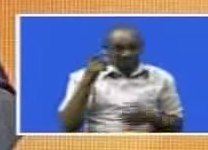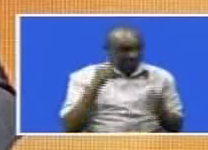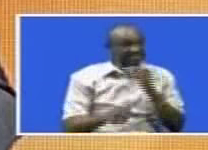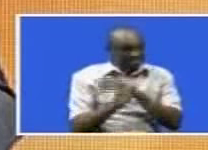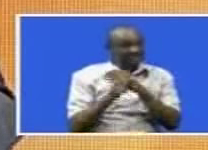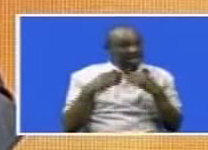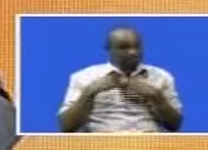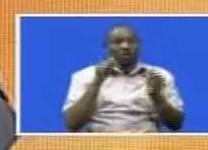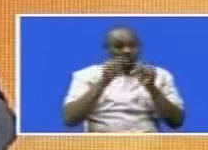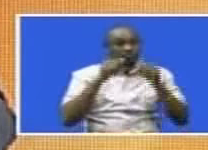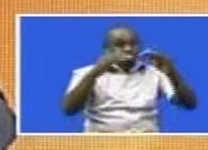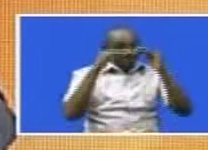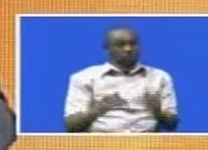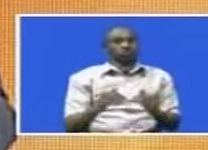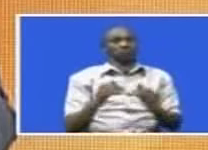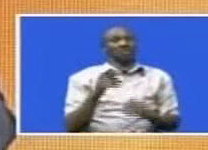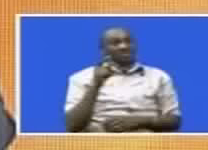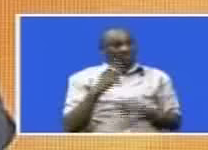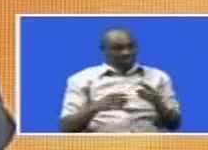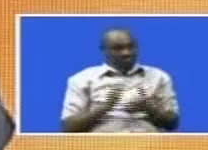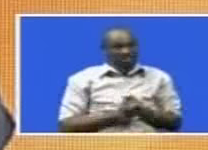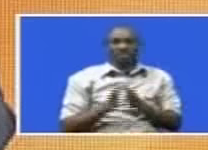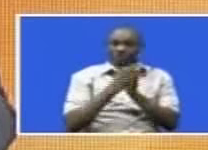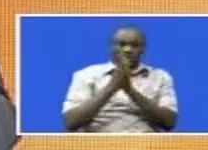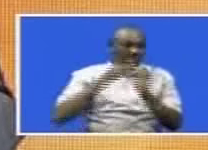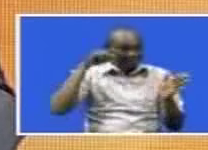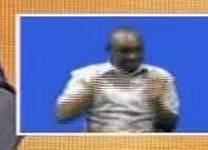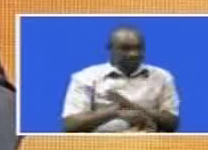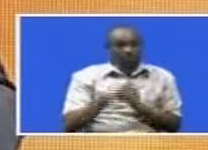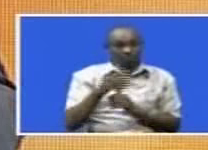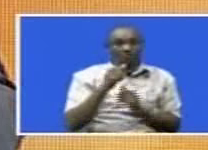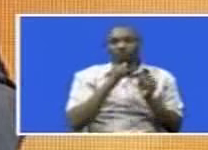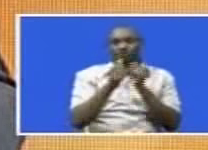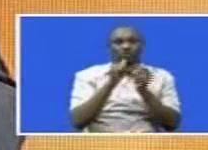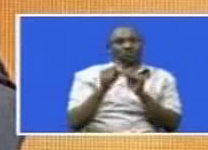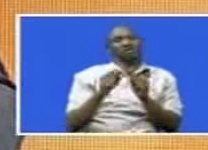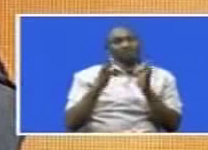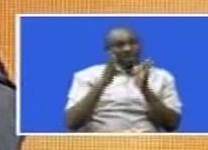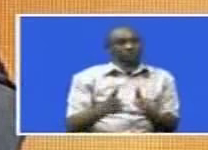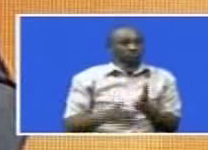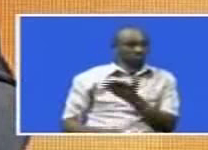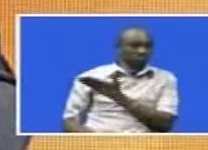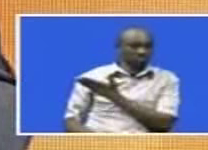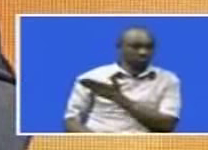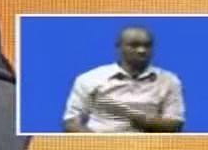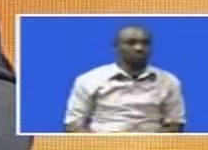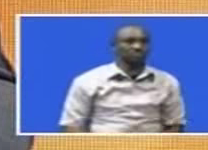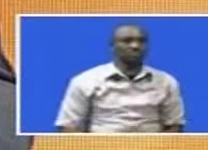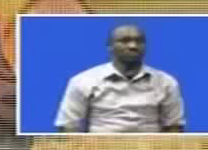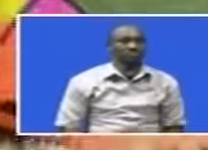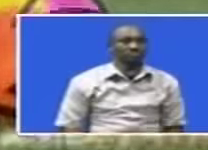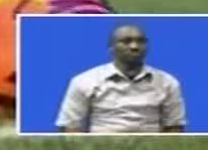hatari ya kushushwa daraja msimu huu. Abul Ahmed basi anatupa matokeo ya mechi za hii leo.